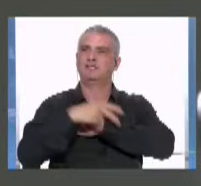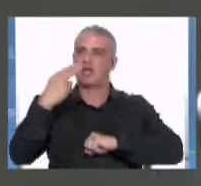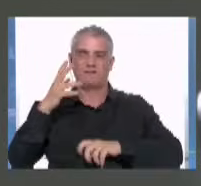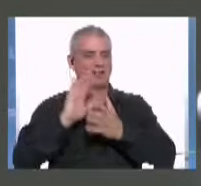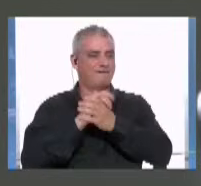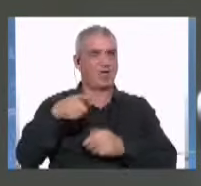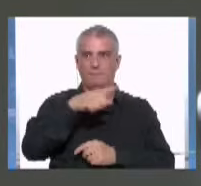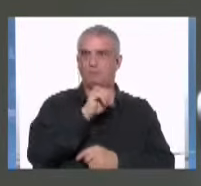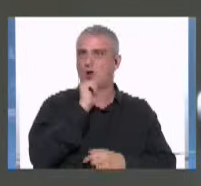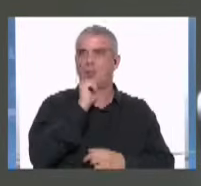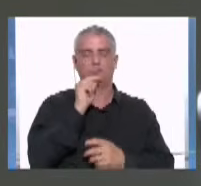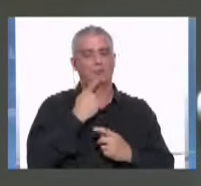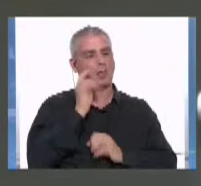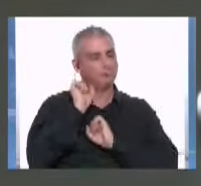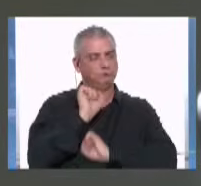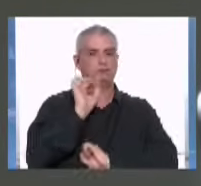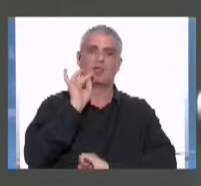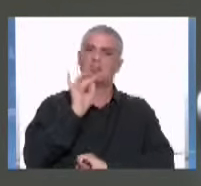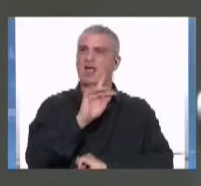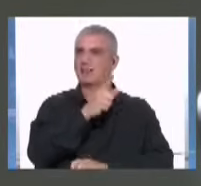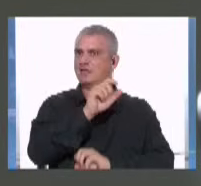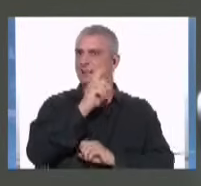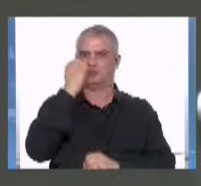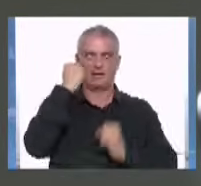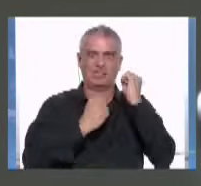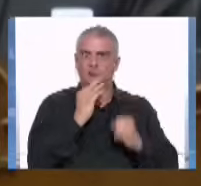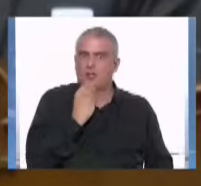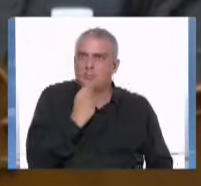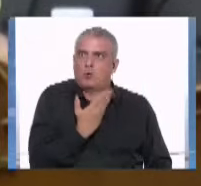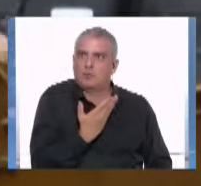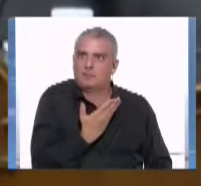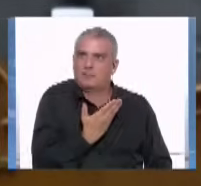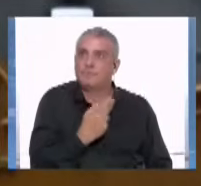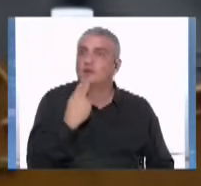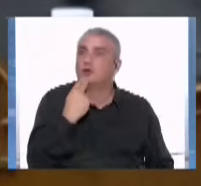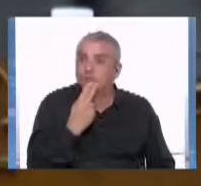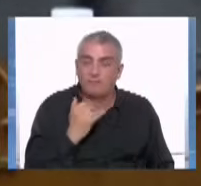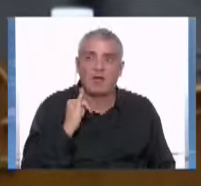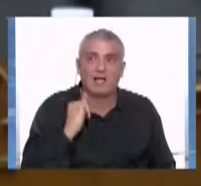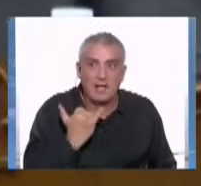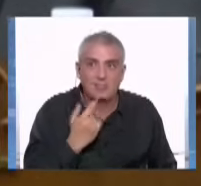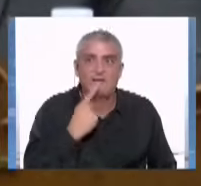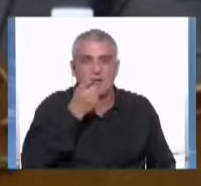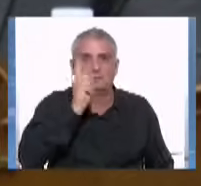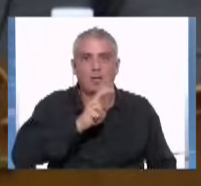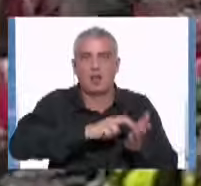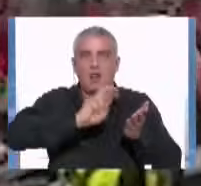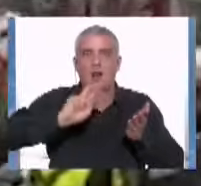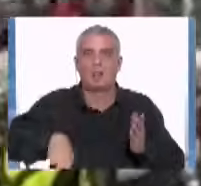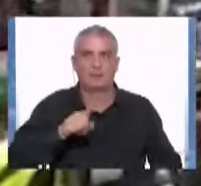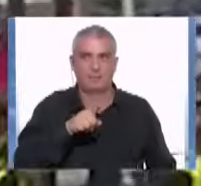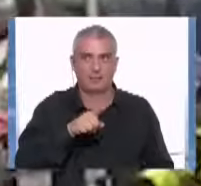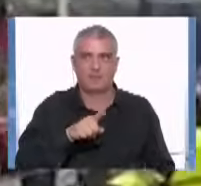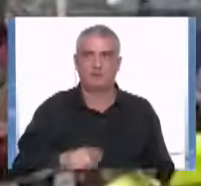ועמיתיה שסרבו להתייצב נגד אמירות המביעות תמיכה בג'נוסייד של יהודים. The answer is yes, and this is why you should resign.